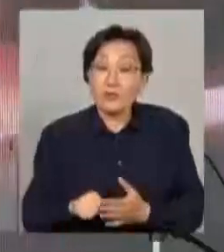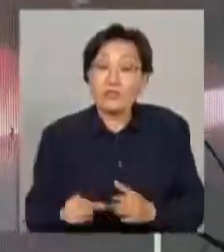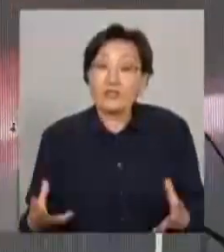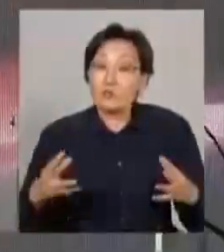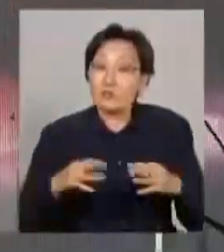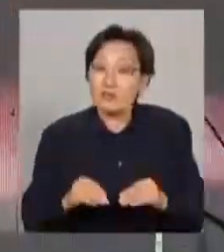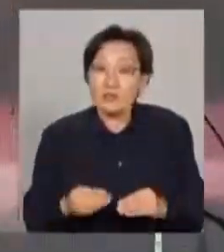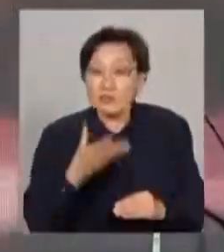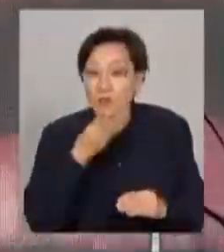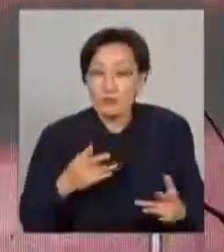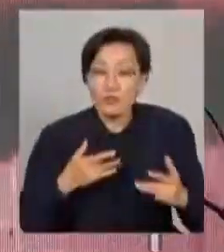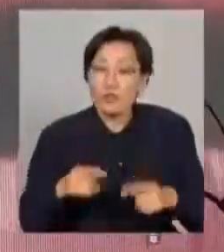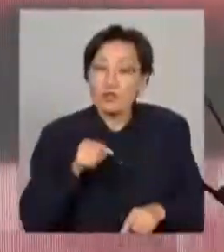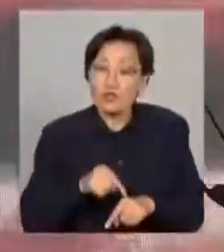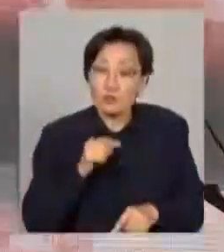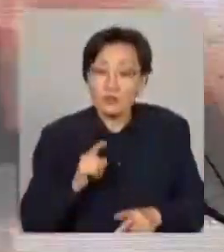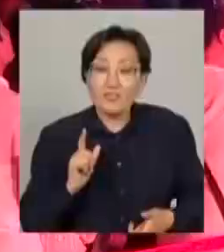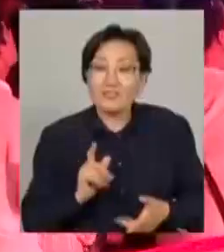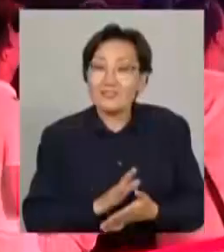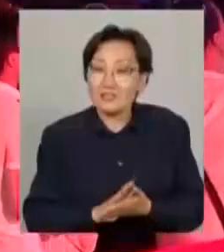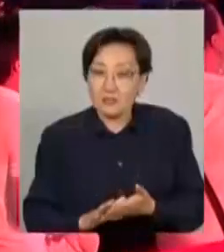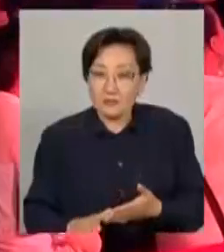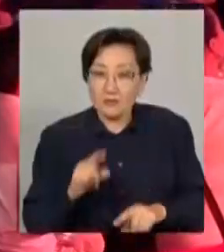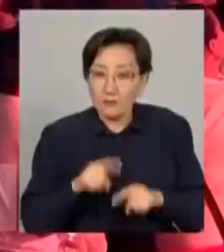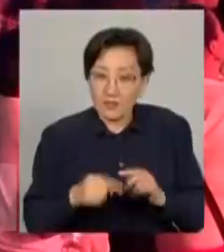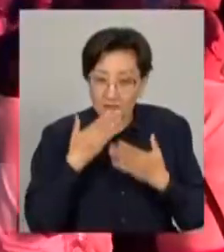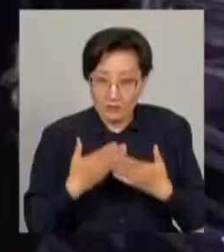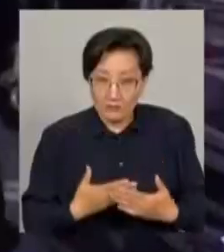не зрелищный концерт, а чувство истинного патриотизма.